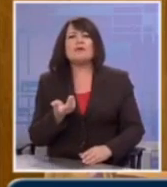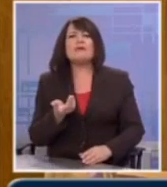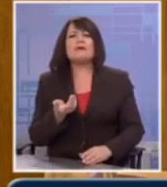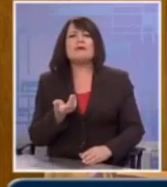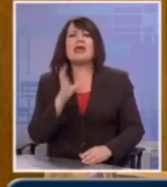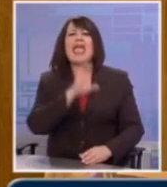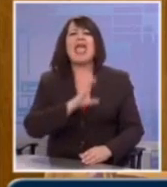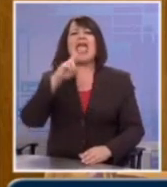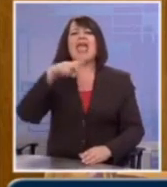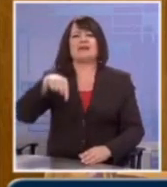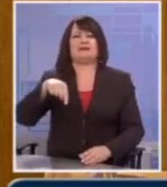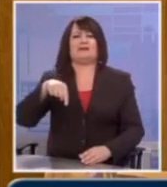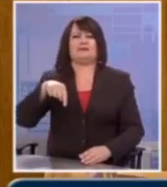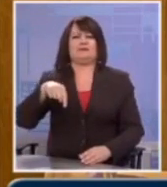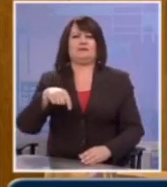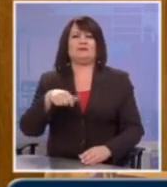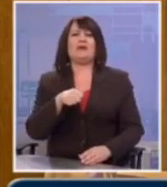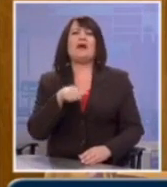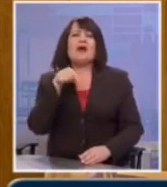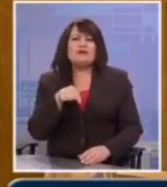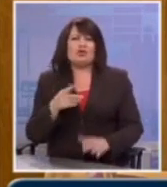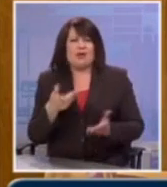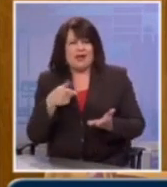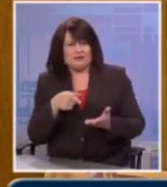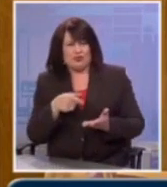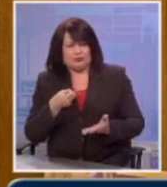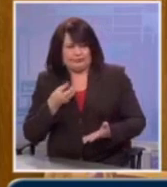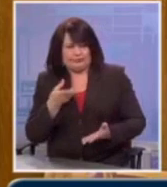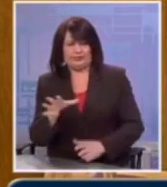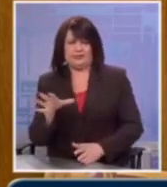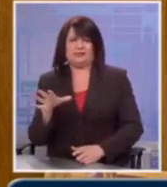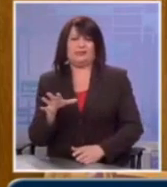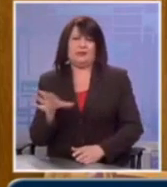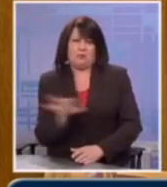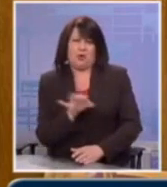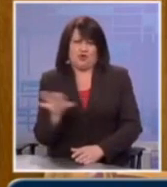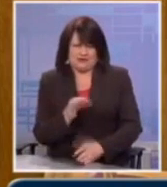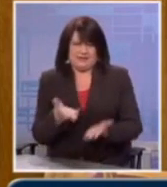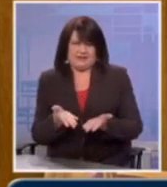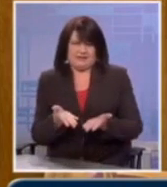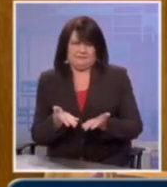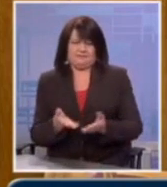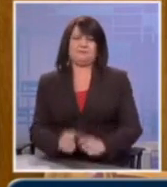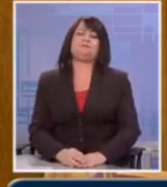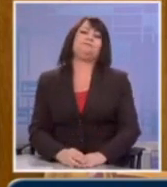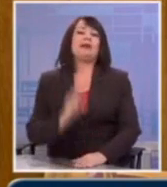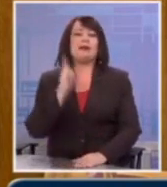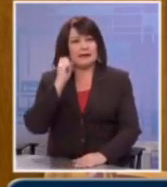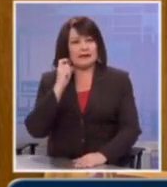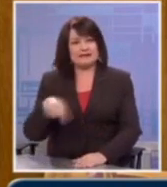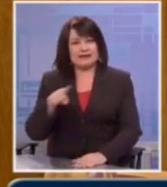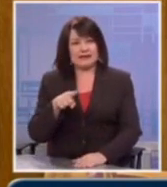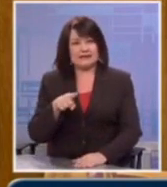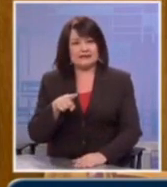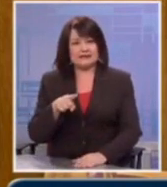της ερτ αυτό είναι όλο το όργιο των απολύσεων να ξέρετε των προσλήψεων συγγνώμη να ξέρετε ότι δεν έχει